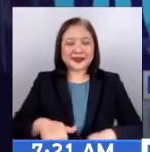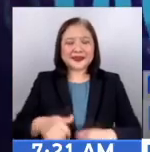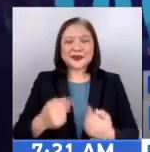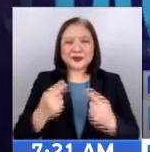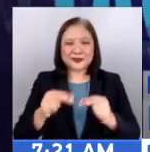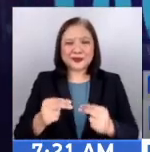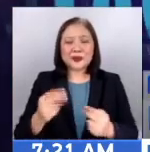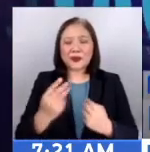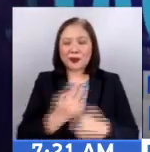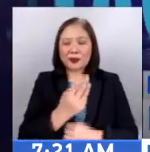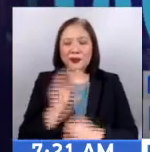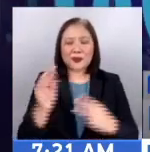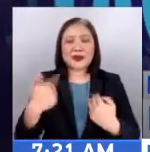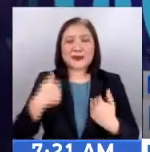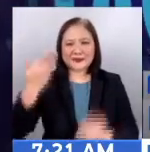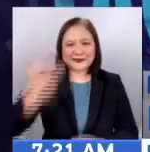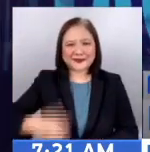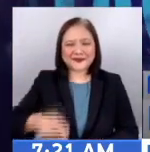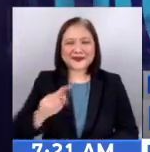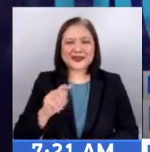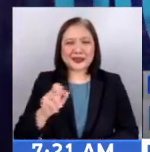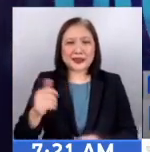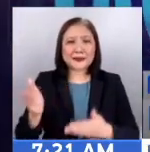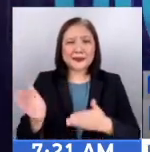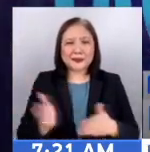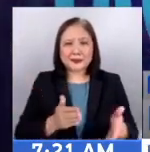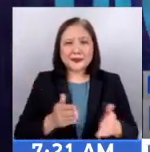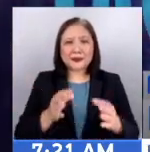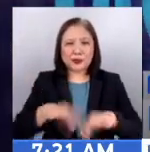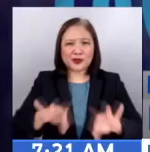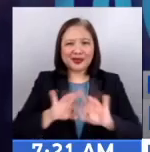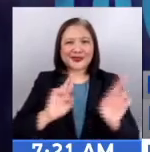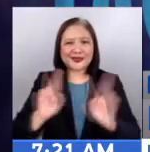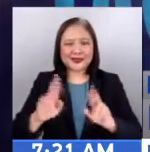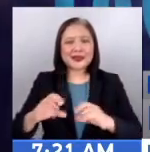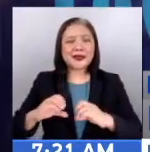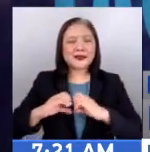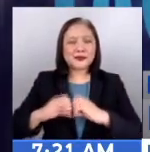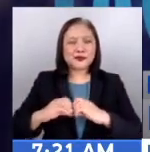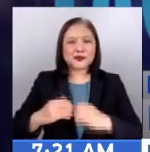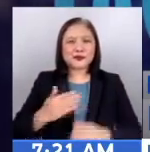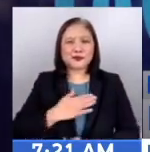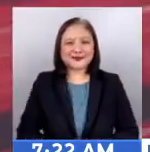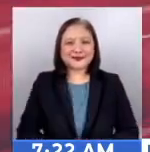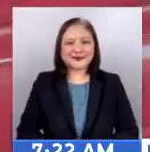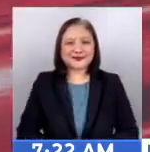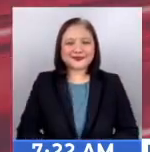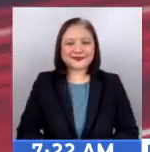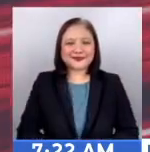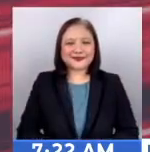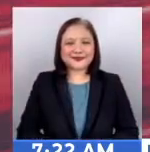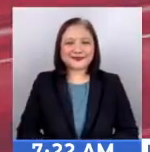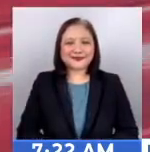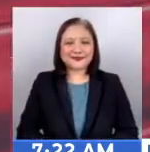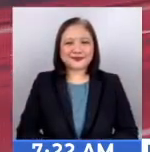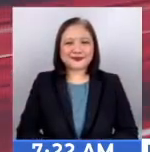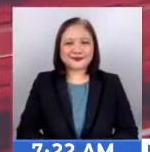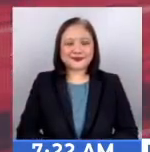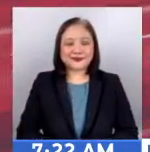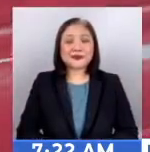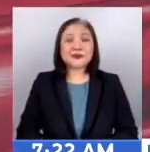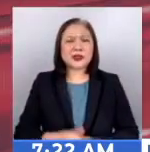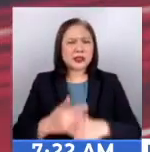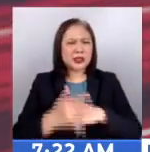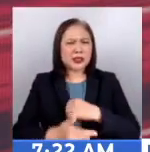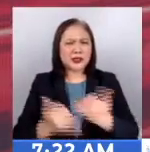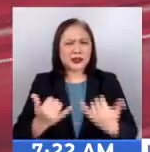po si Nathaniel Cruz, magplano para sigurado. I am ready. Servisyong totoo ng GMA News. Maaga pa pero hindi na po